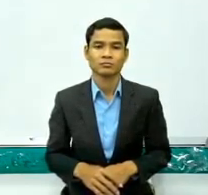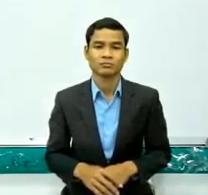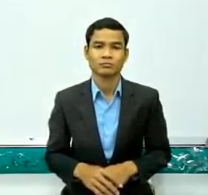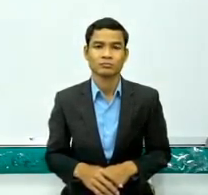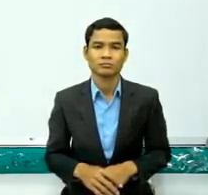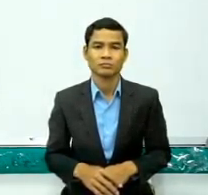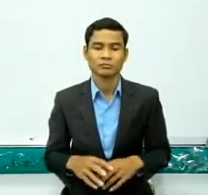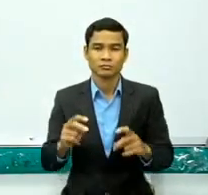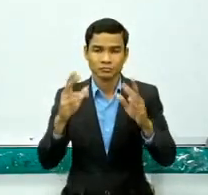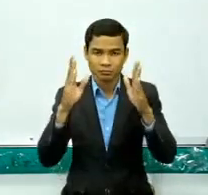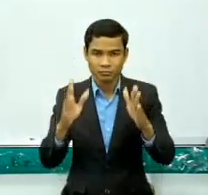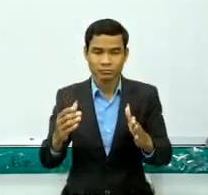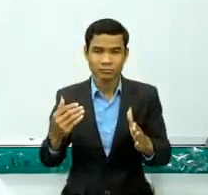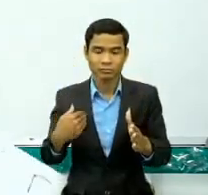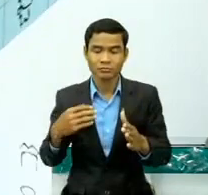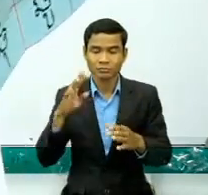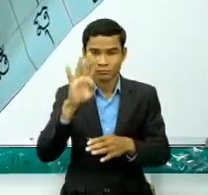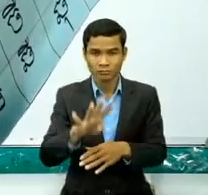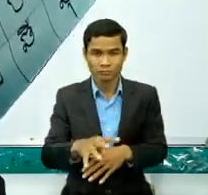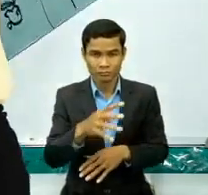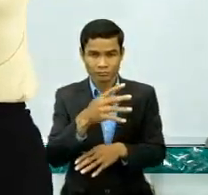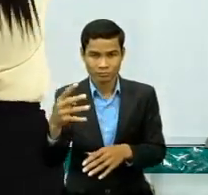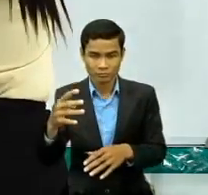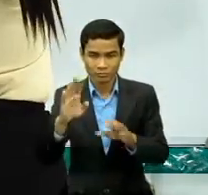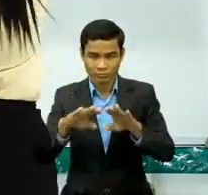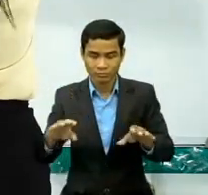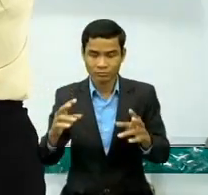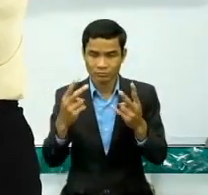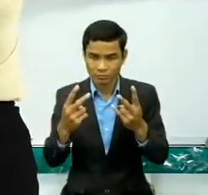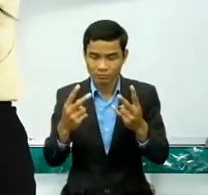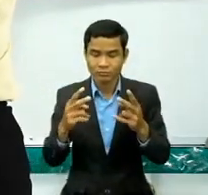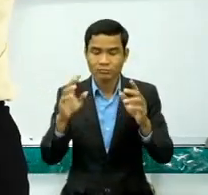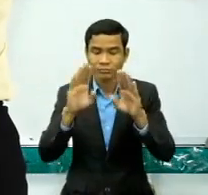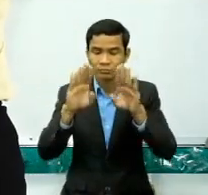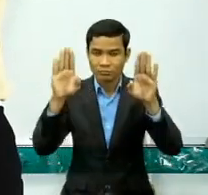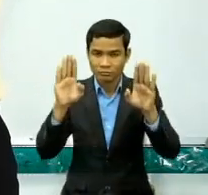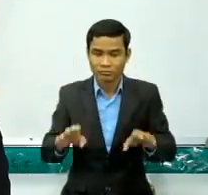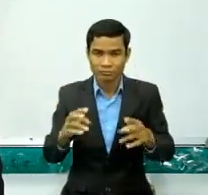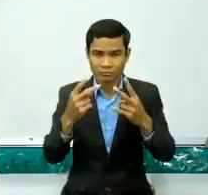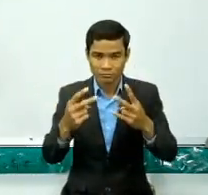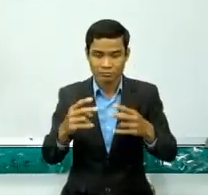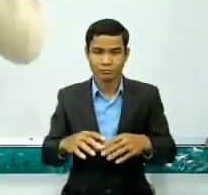ចាអ្នកគ្រូមានតារាងបង្ហាញជូនកូនកូនមើលមកដាក់ឃើញទាំងអស់គ្នា